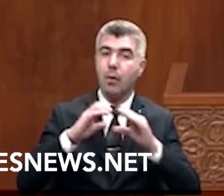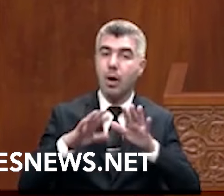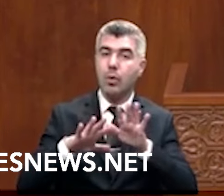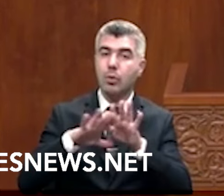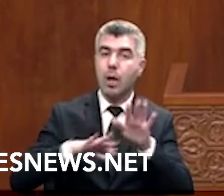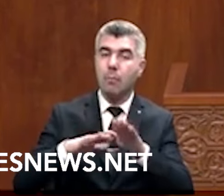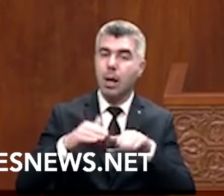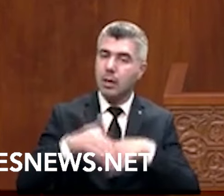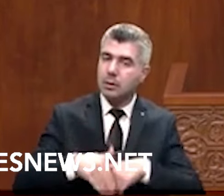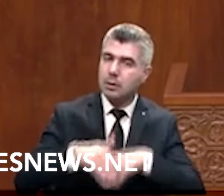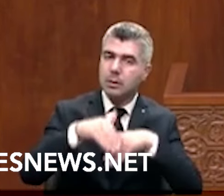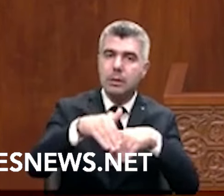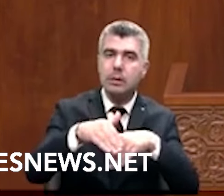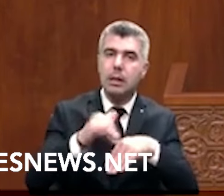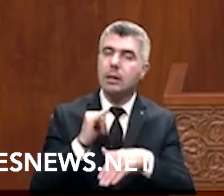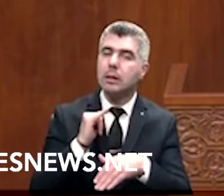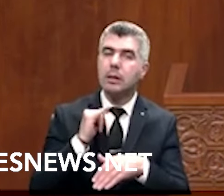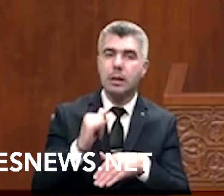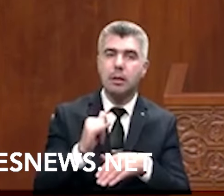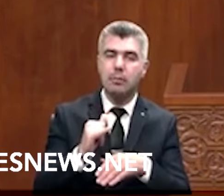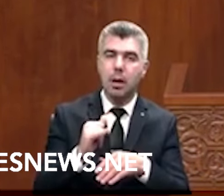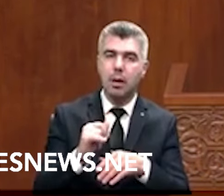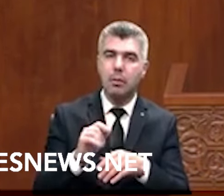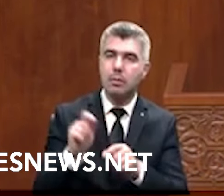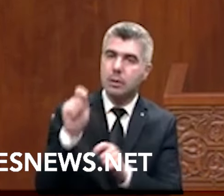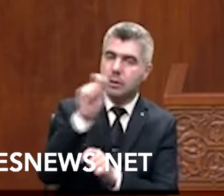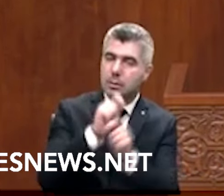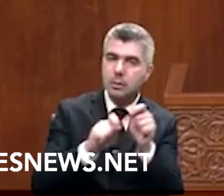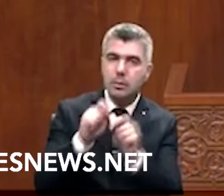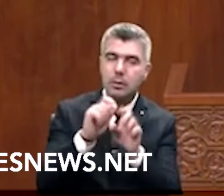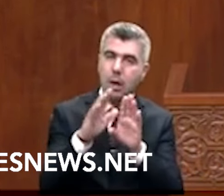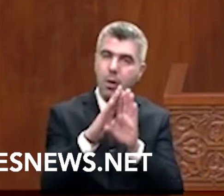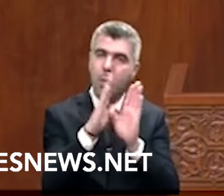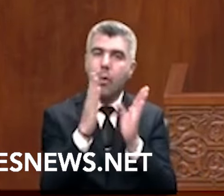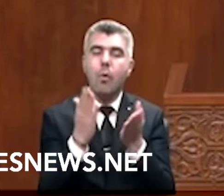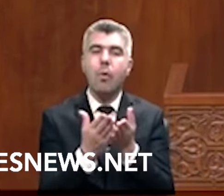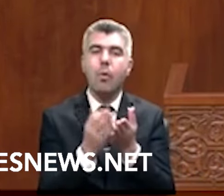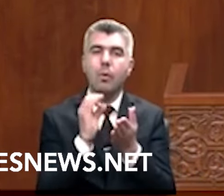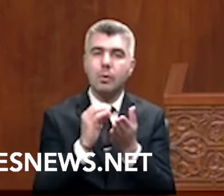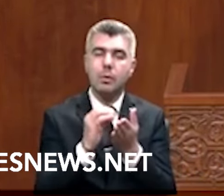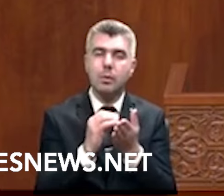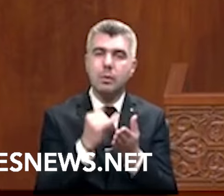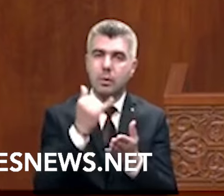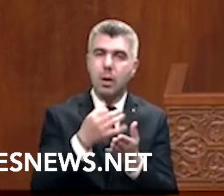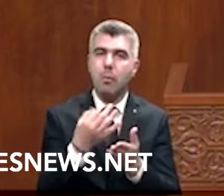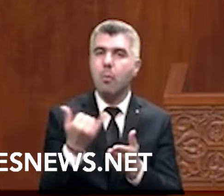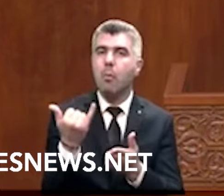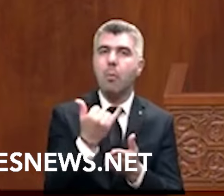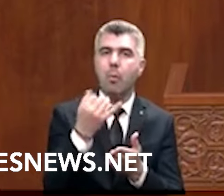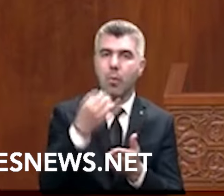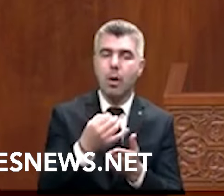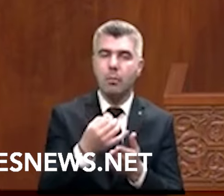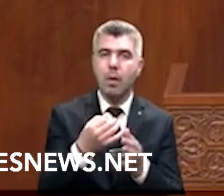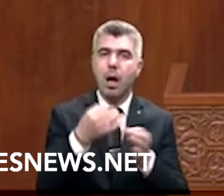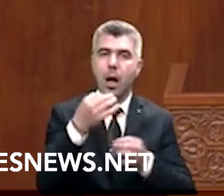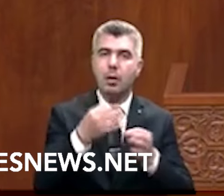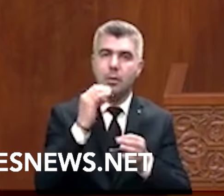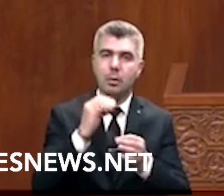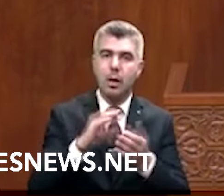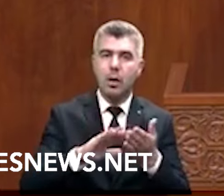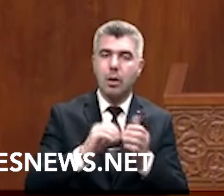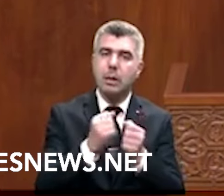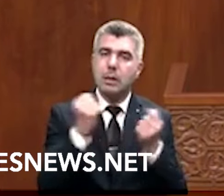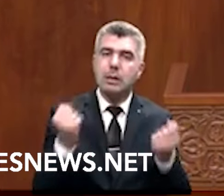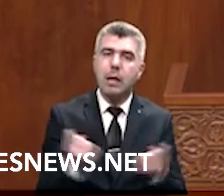مستمر ومتواصل بغايه استكمال بناء الدوله الاجتماعيه في شموليتها بما يكفو لتحقيق العداله الاجتماعيه والتنميه